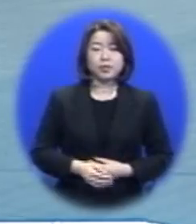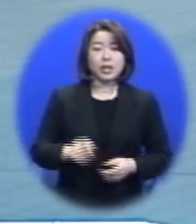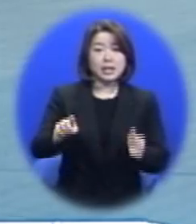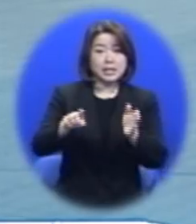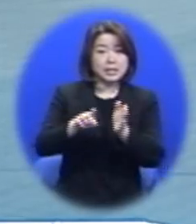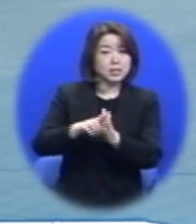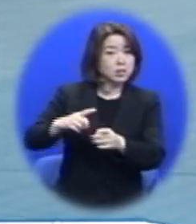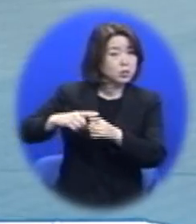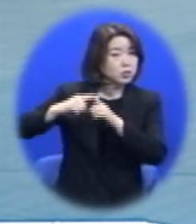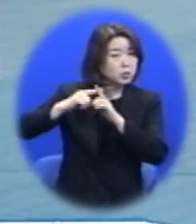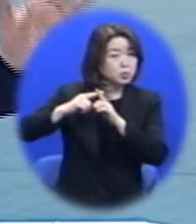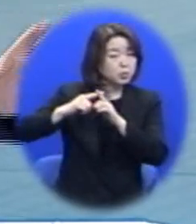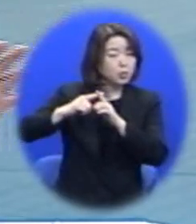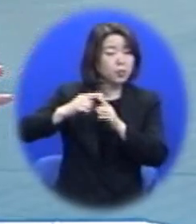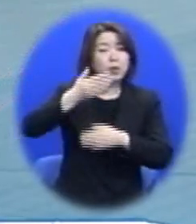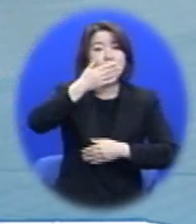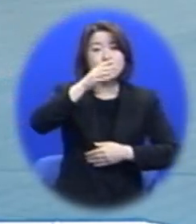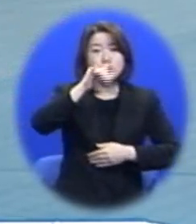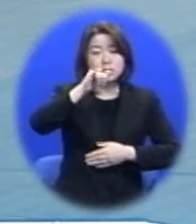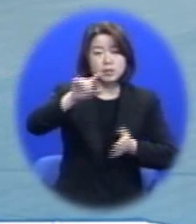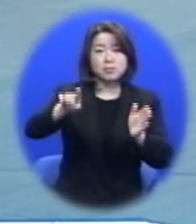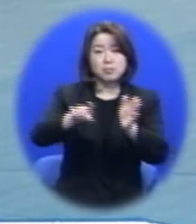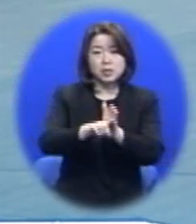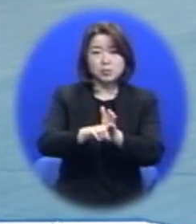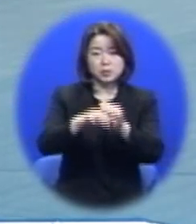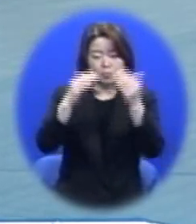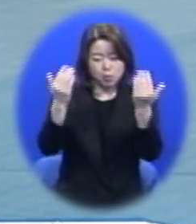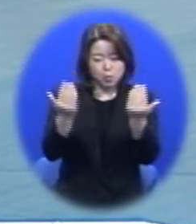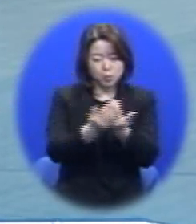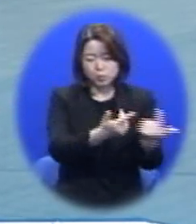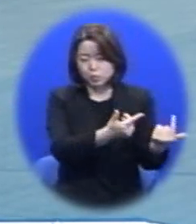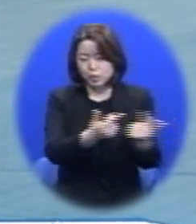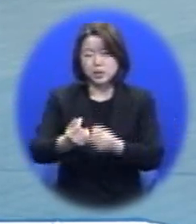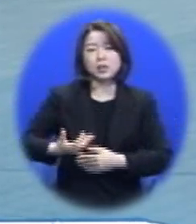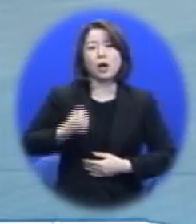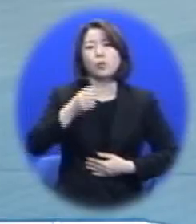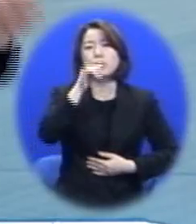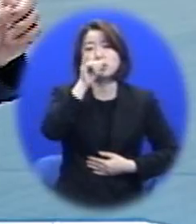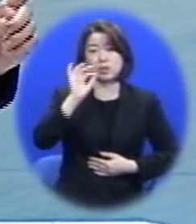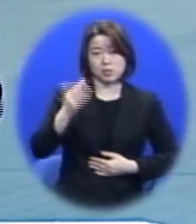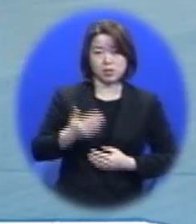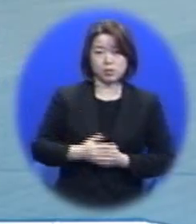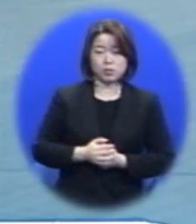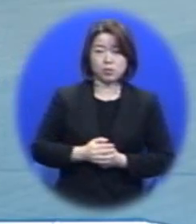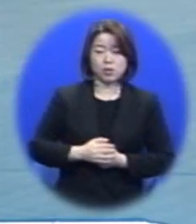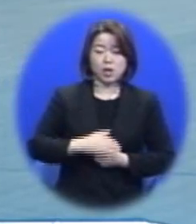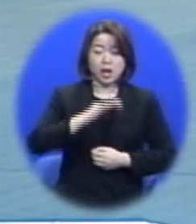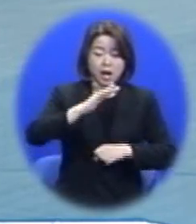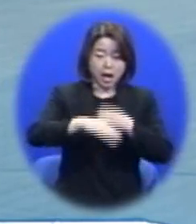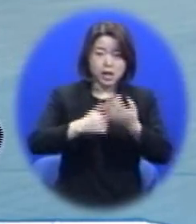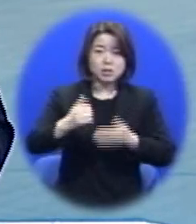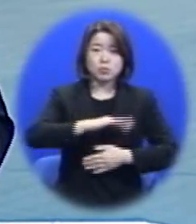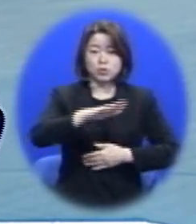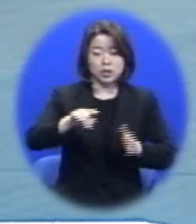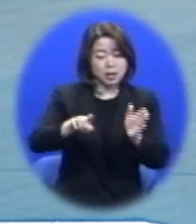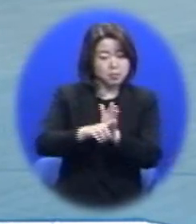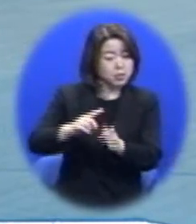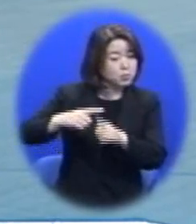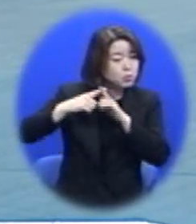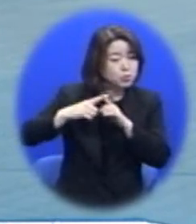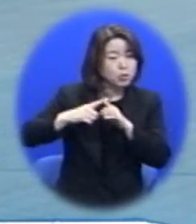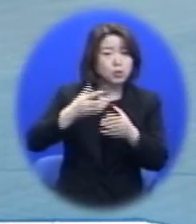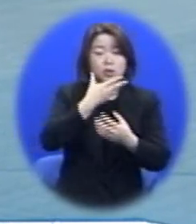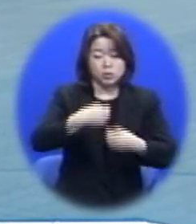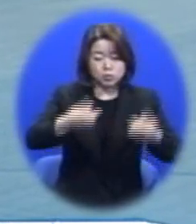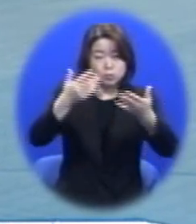순교할 믿음은 모든 사람이 다 가지고 있어야 돼요. 하나님이 우리에게 순교의 축복을 주실지 또는 아니면